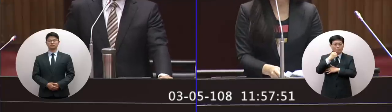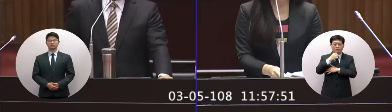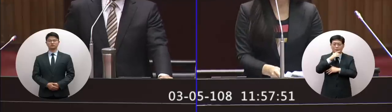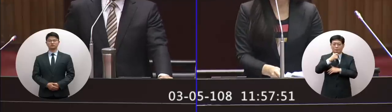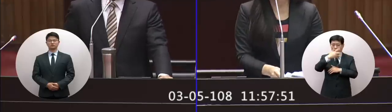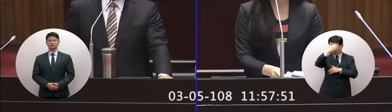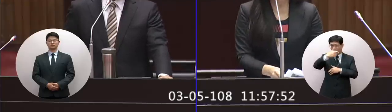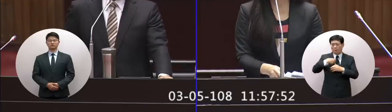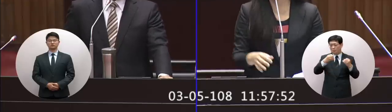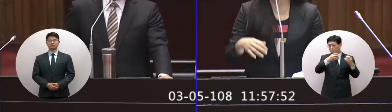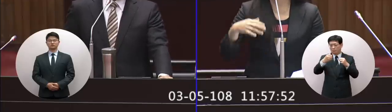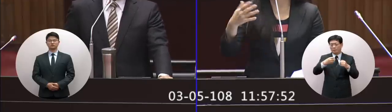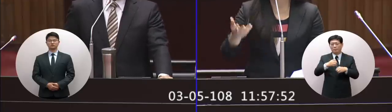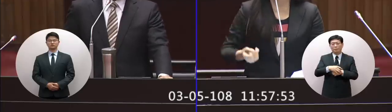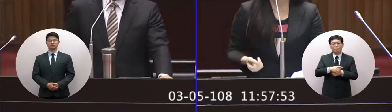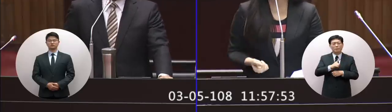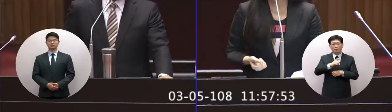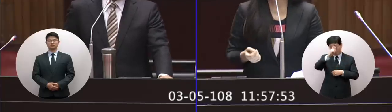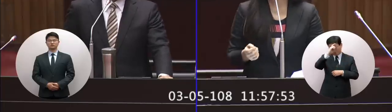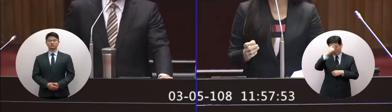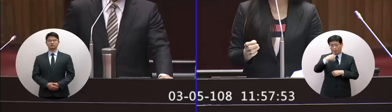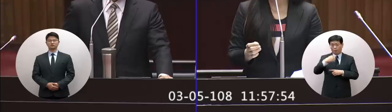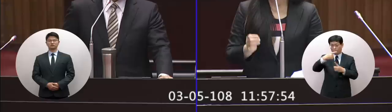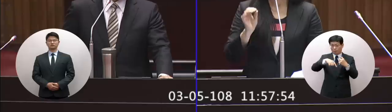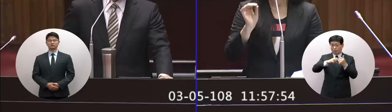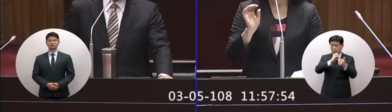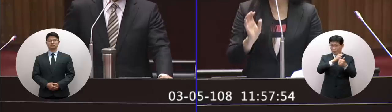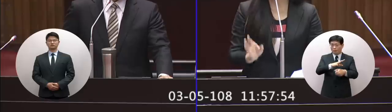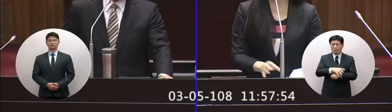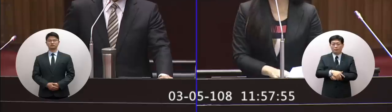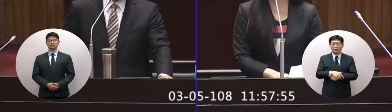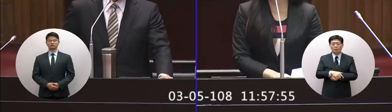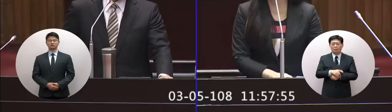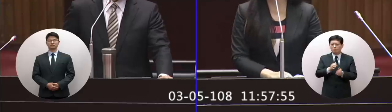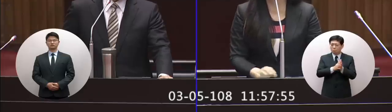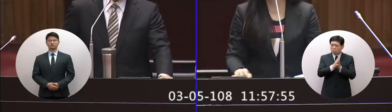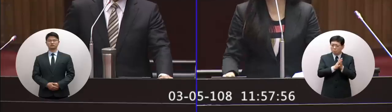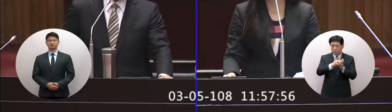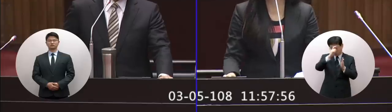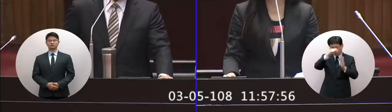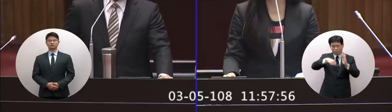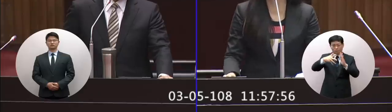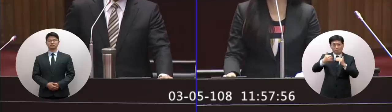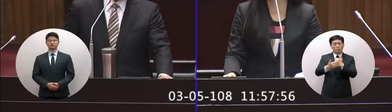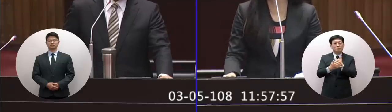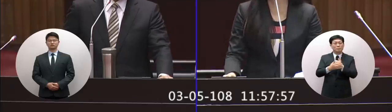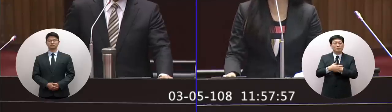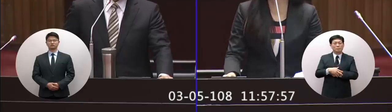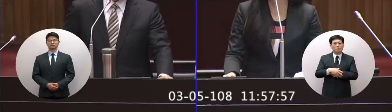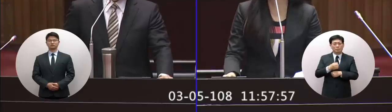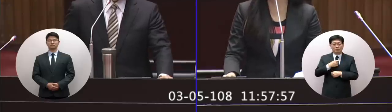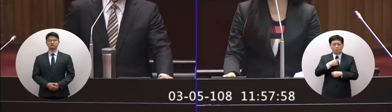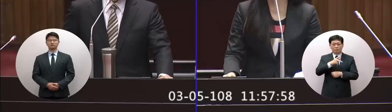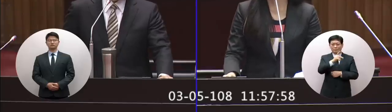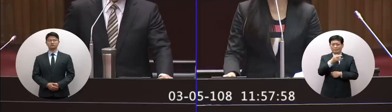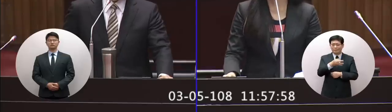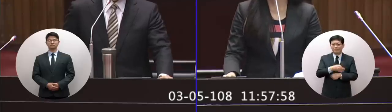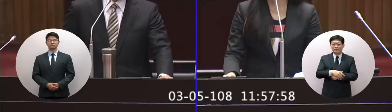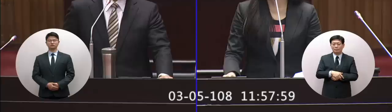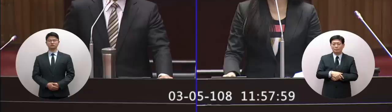哈，那他们希望我转达一个请求，请院长帮忙，就是他们想要跟院长借